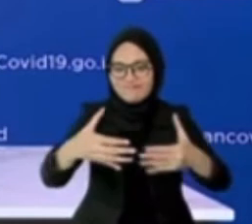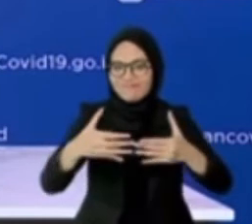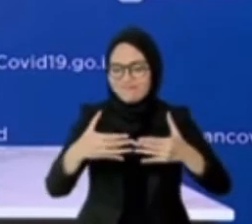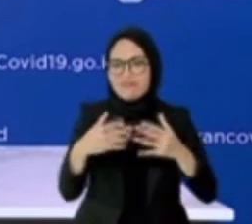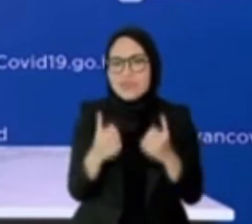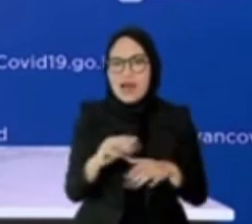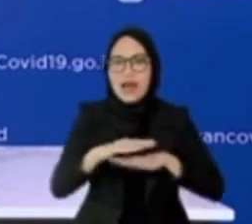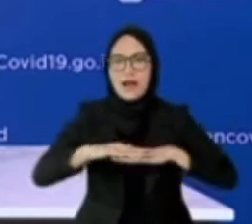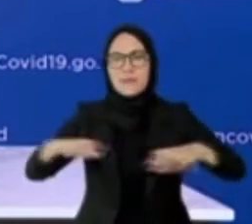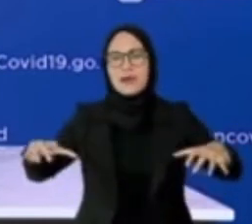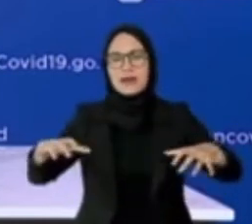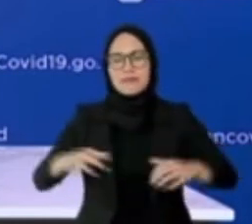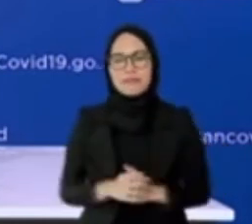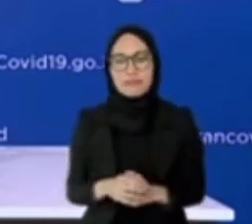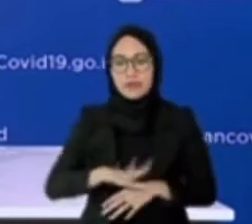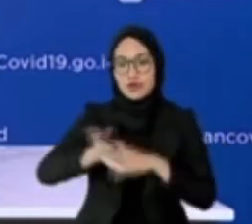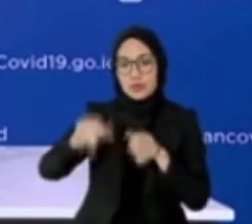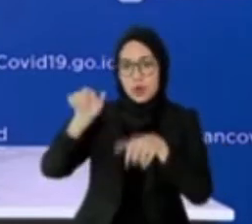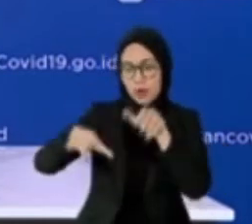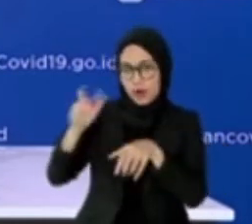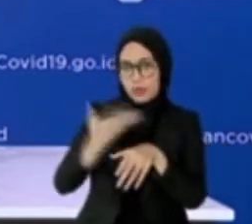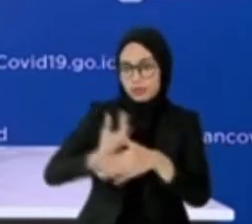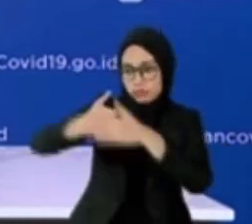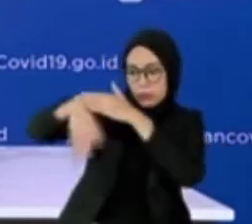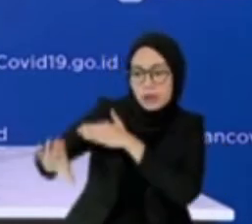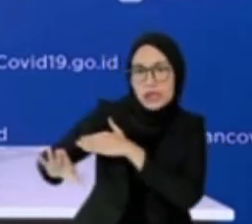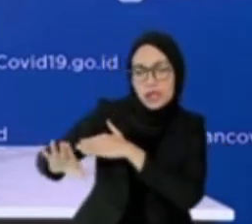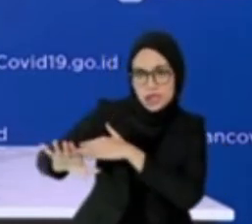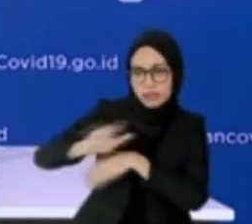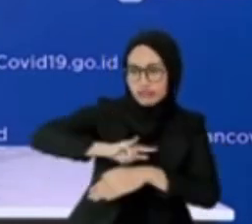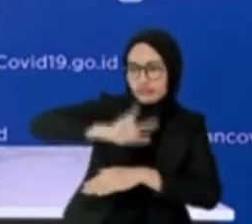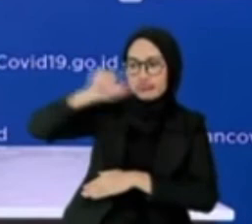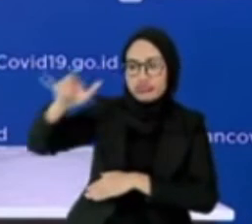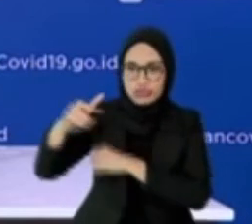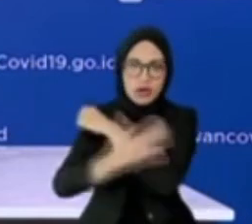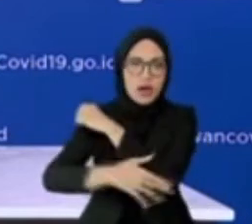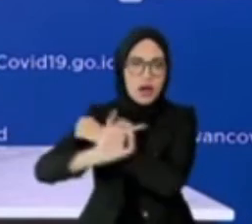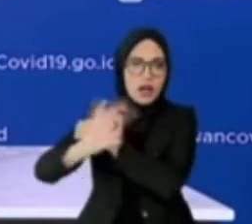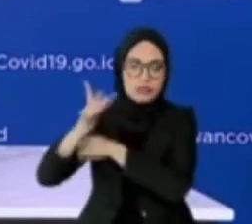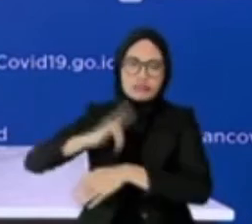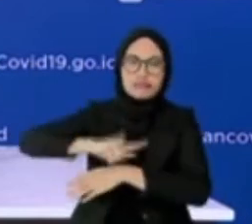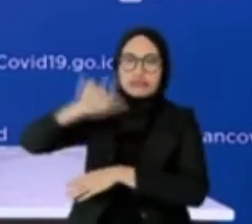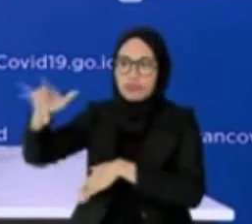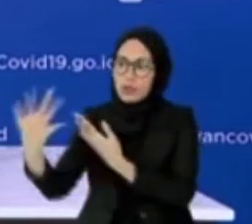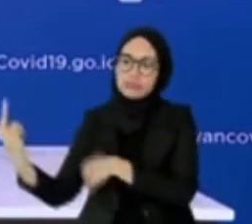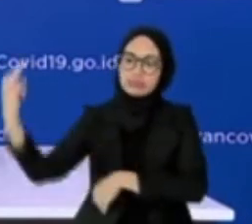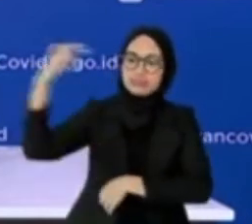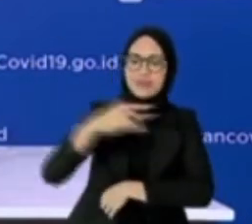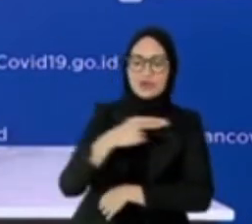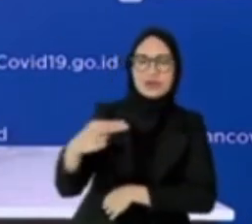kepada seluruh pelaku perjalanan internasional kami minta untuk menaati peraturan yang telah ditetapkan